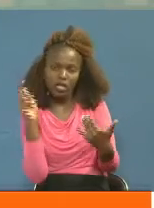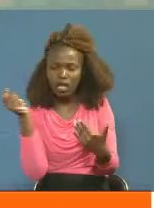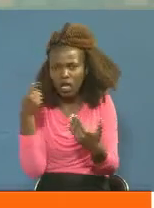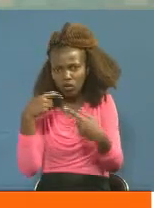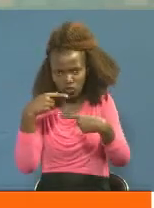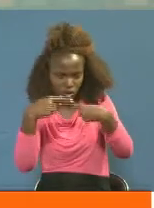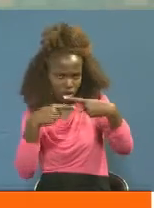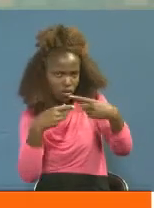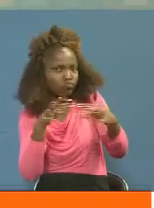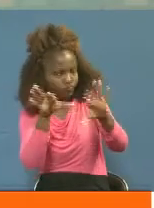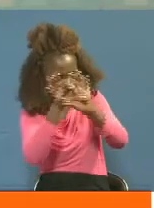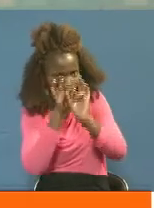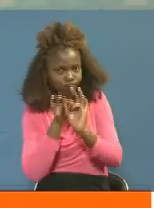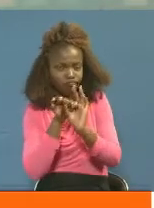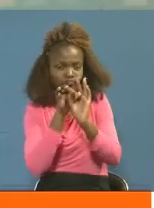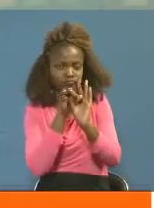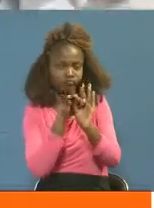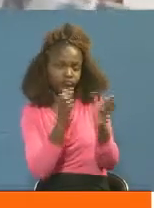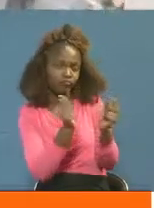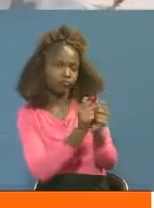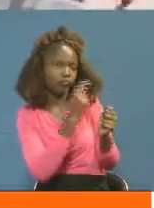Tanzania hadi siku za usoni.